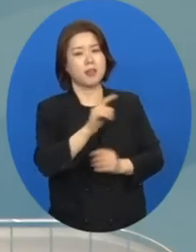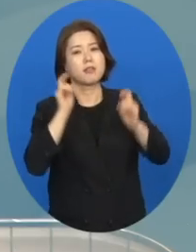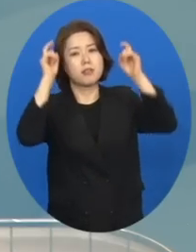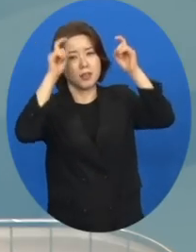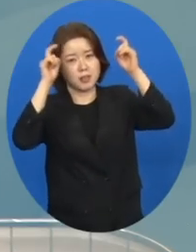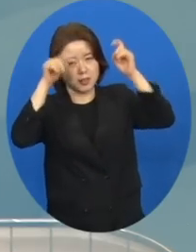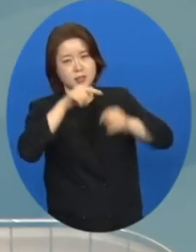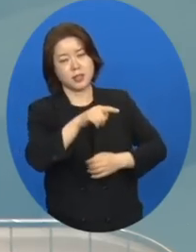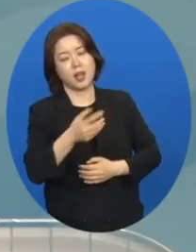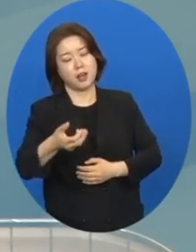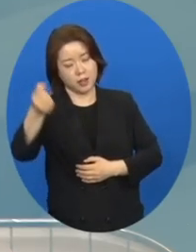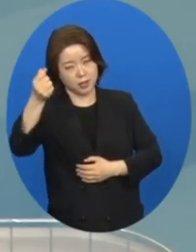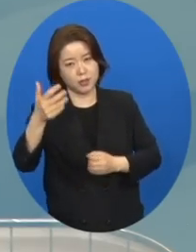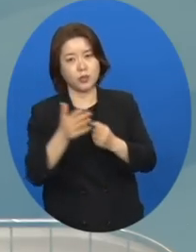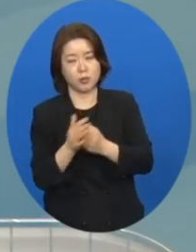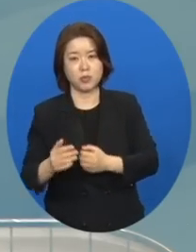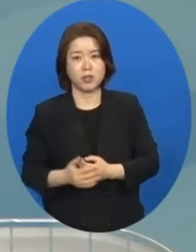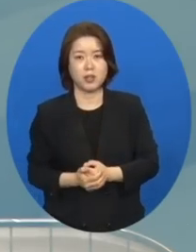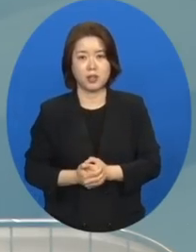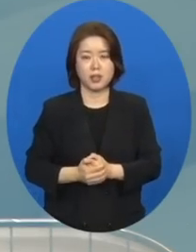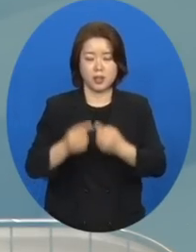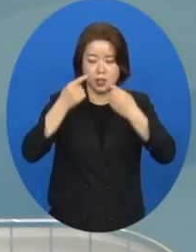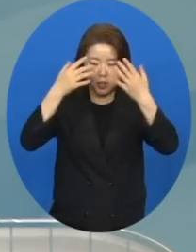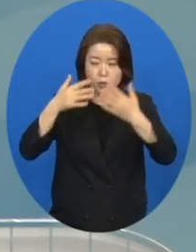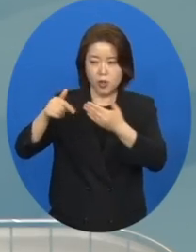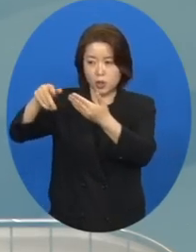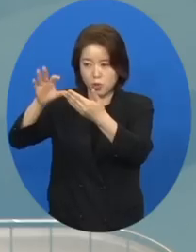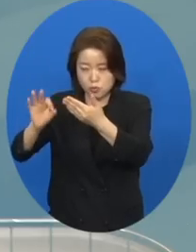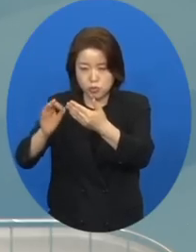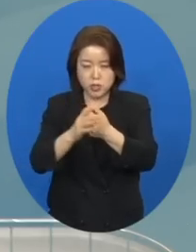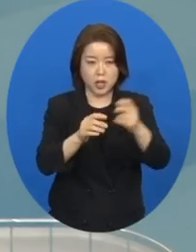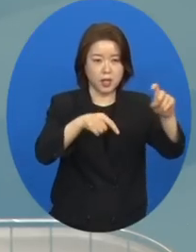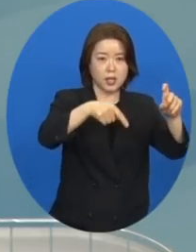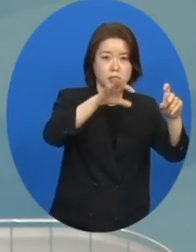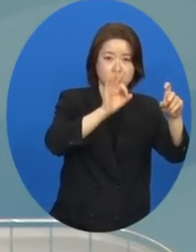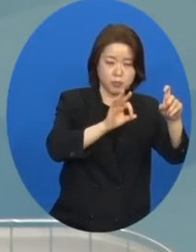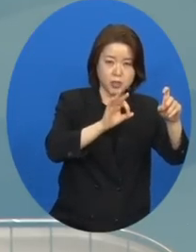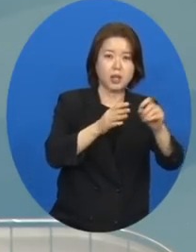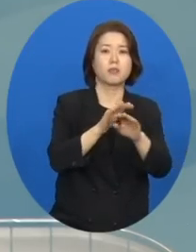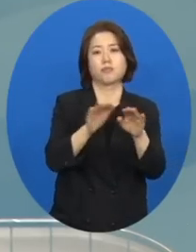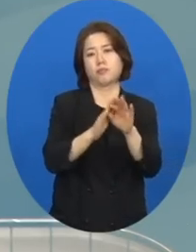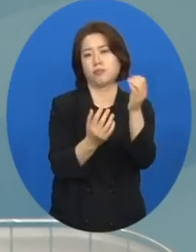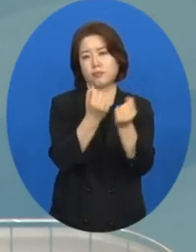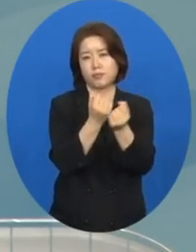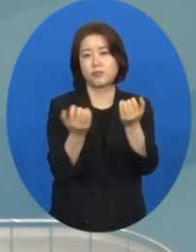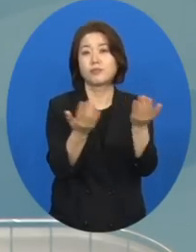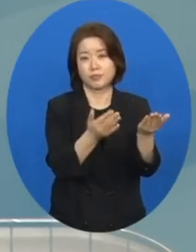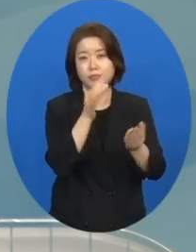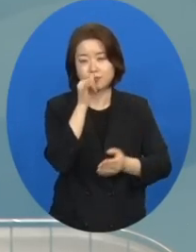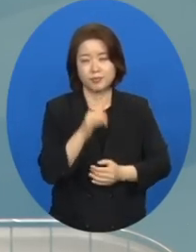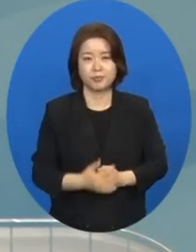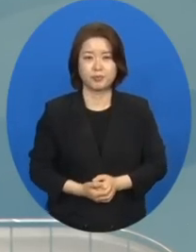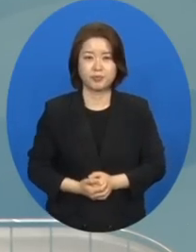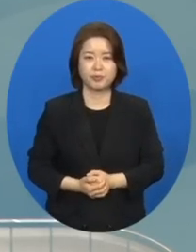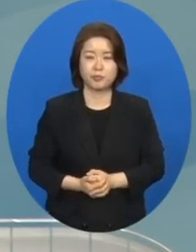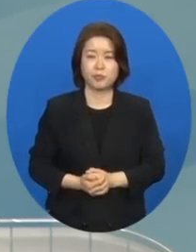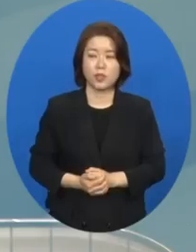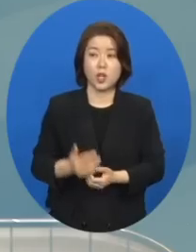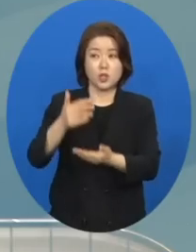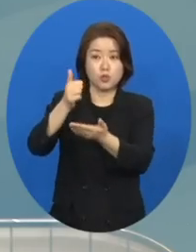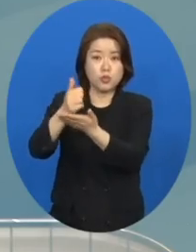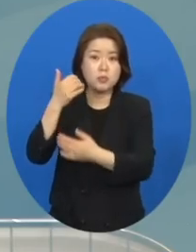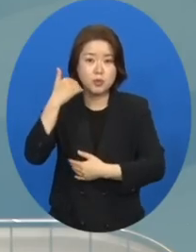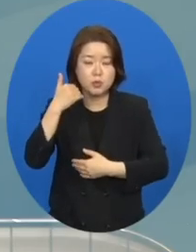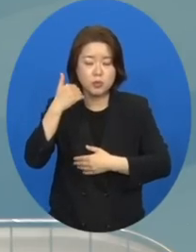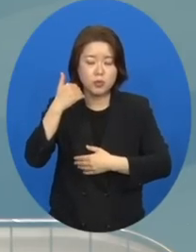때문에 그런 이게 좀 약하게 구장에 대한 10장 아 해설이 는 것이죠 어 주님이 아니었기 때문에 알아